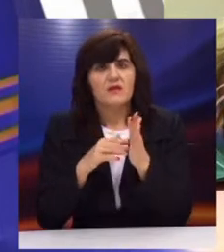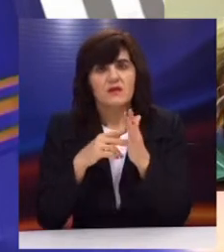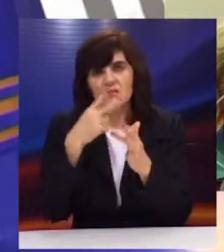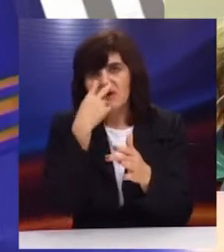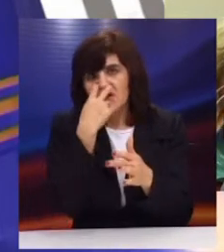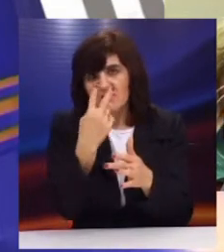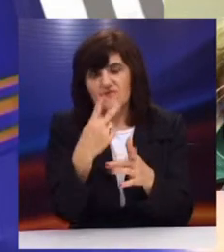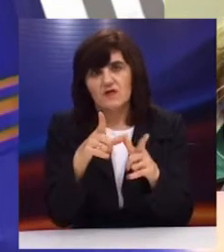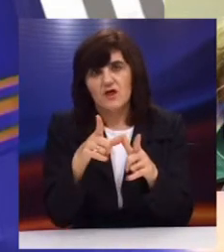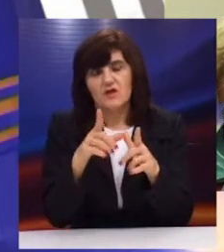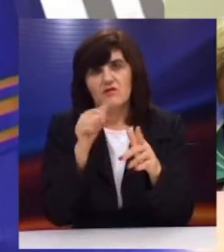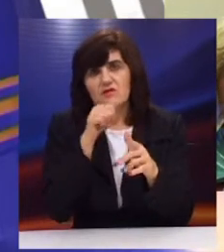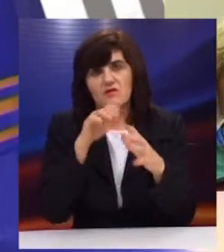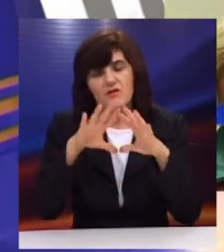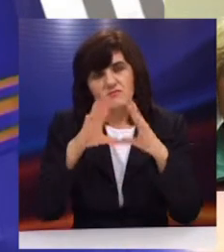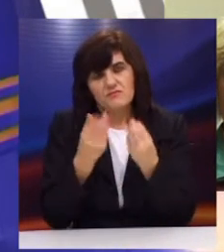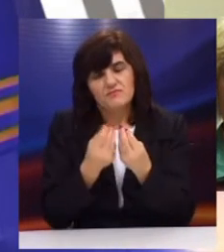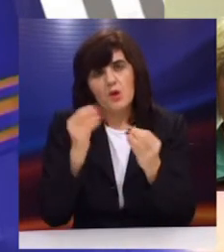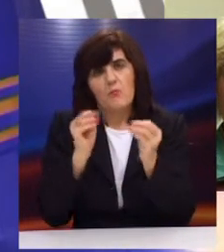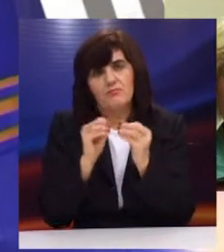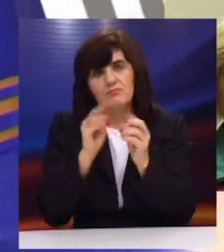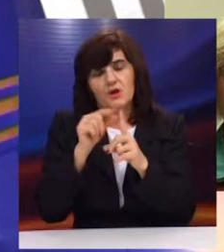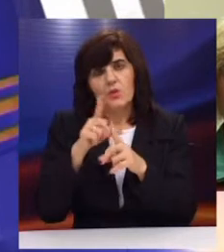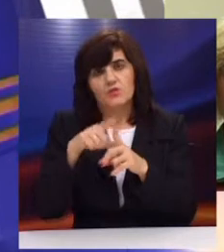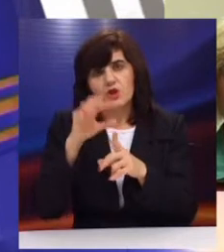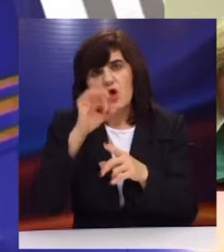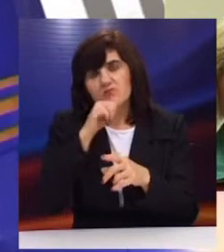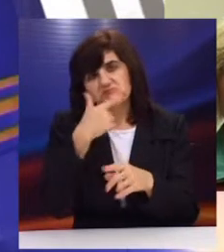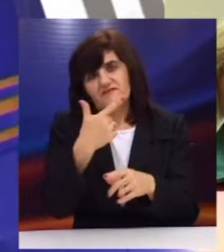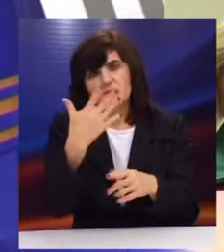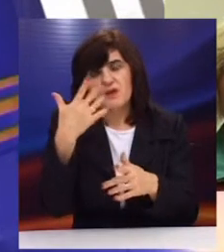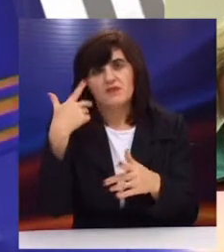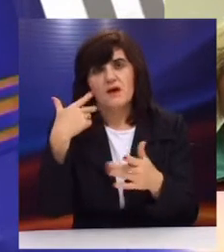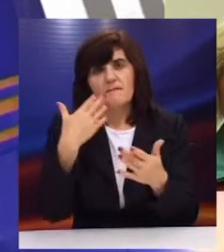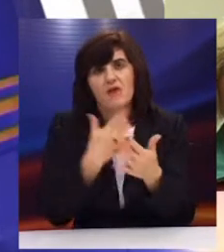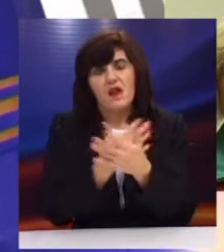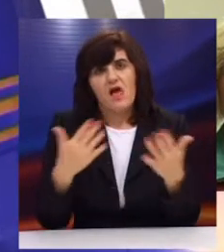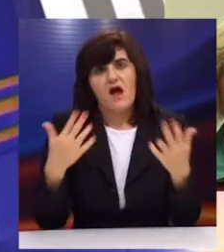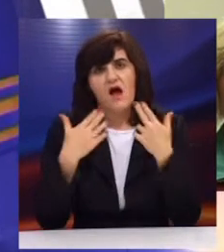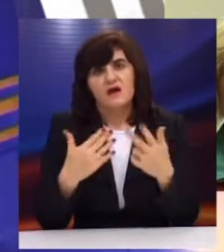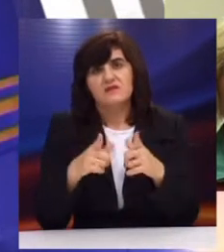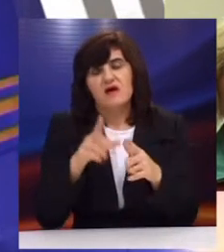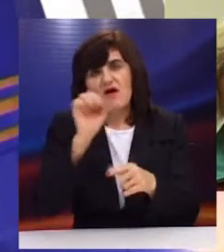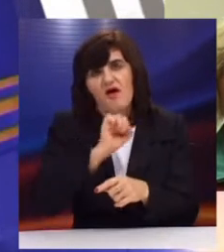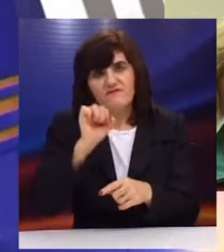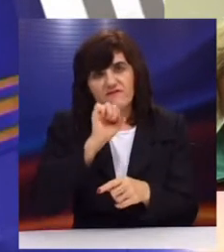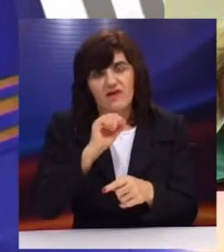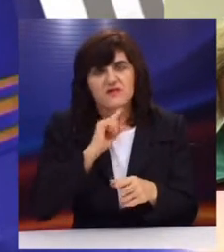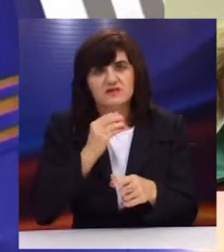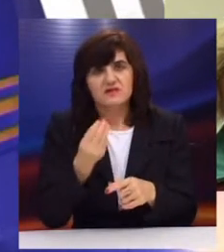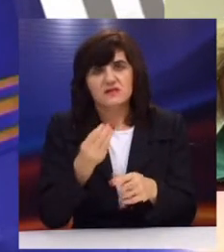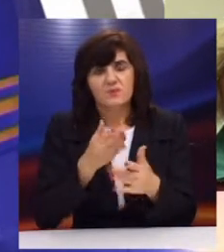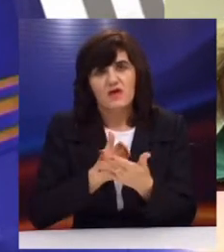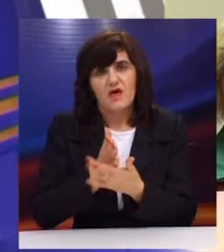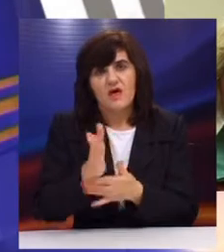u vidu da je nama bruto domaći proizvod na nivou od nekih 35 milijardi evra i koliki bi to bio generalno doprinos i razvoju Srbije